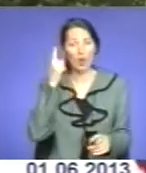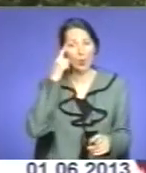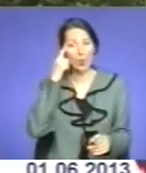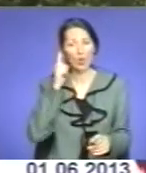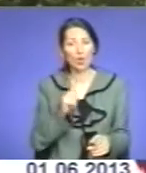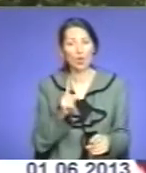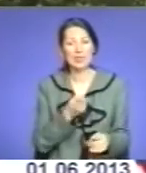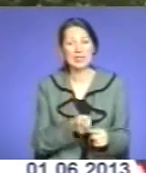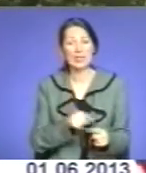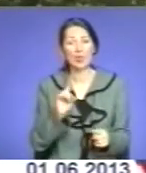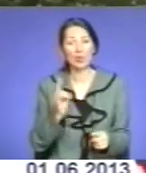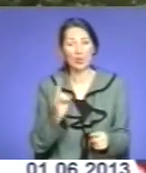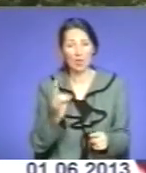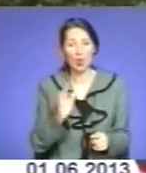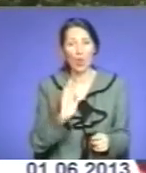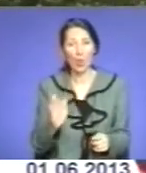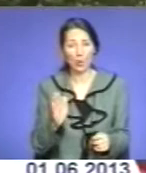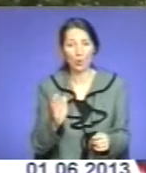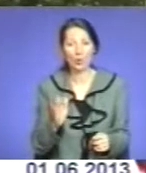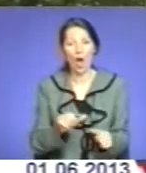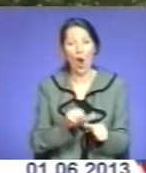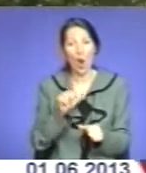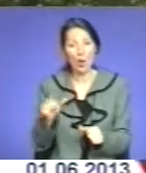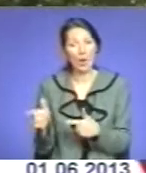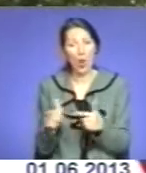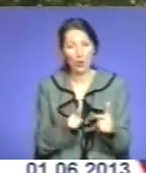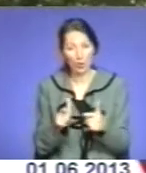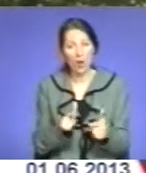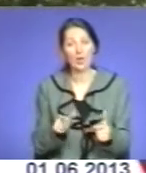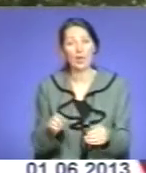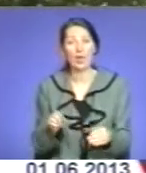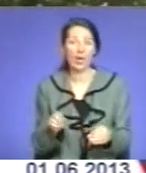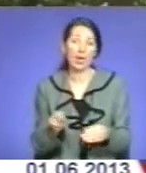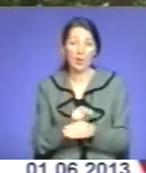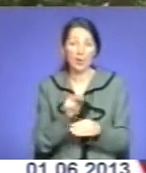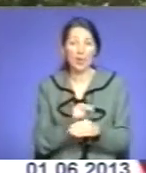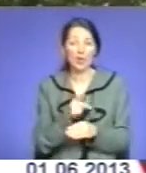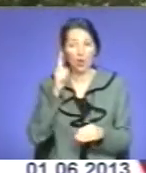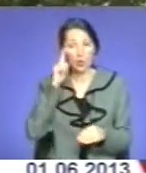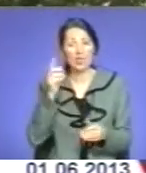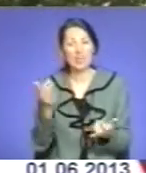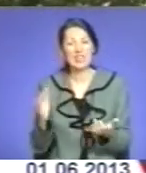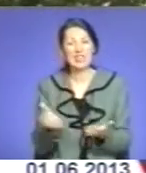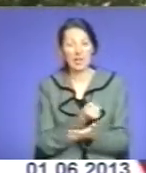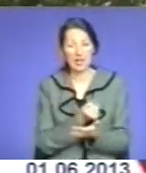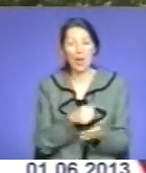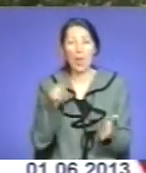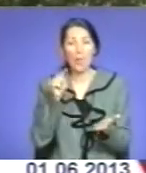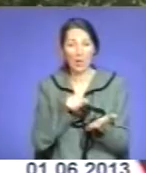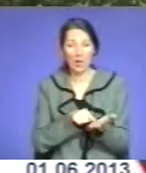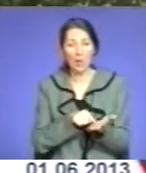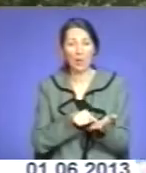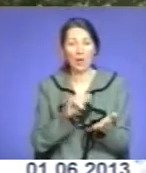цією дитиною будуть просто окремо її готувати, з нею позаймаються. І я думаю, що вона ще може встигне потрапити